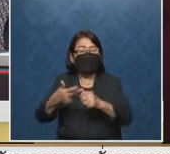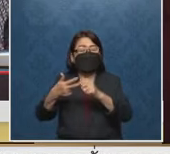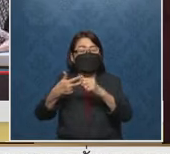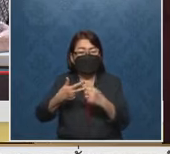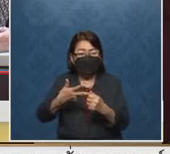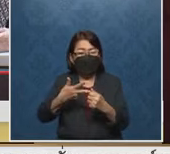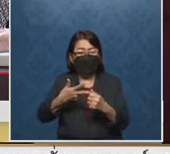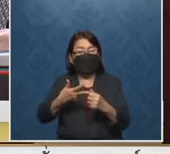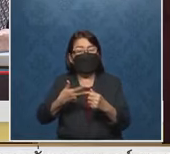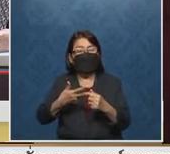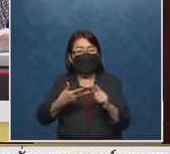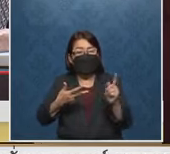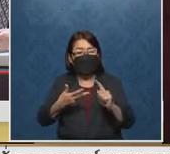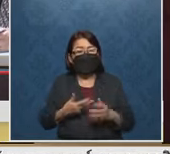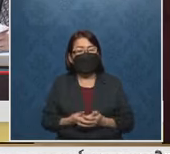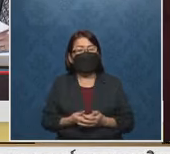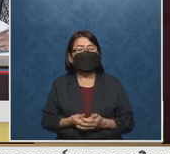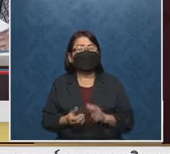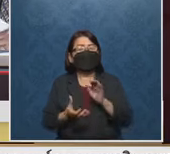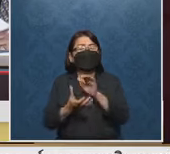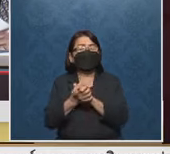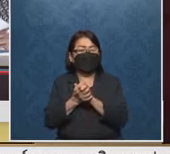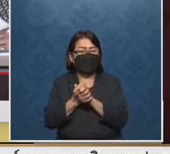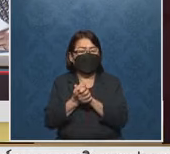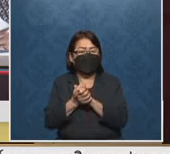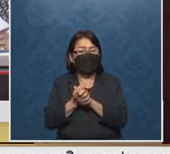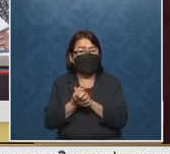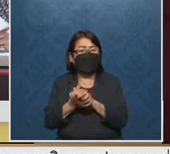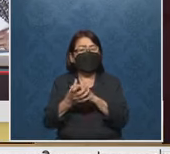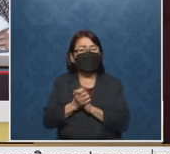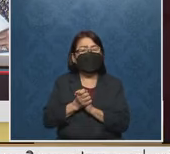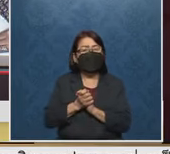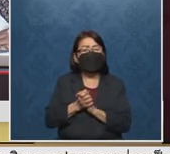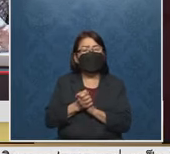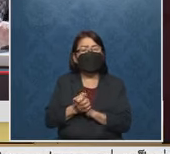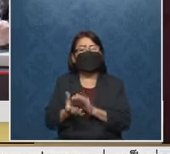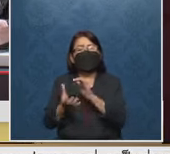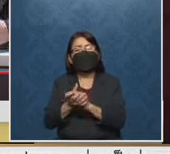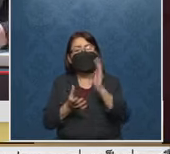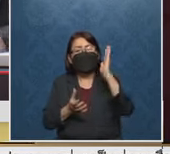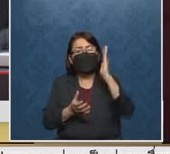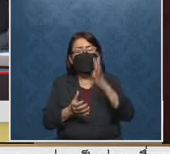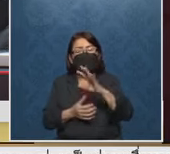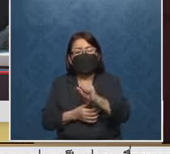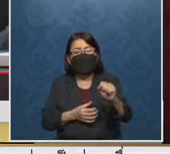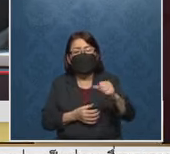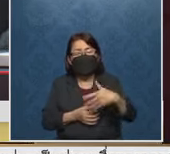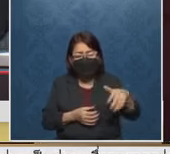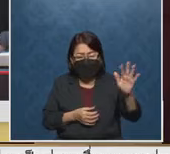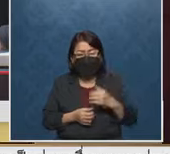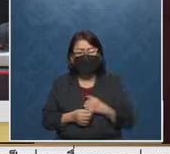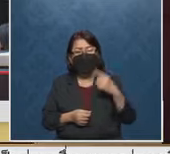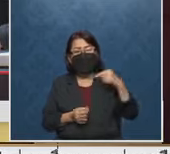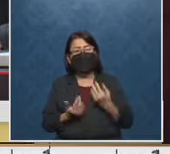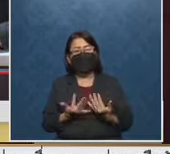ที่คู่สมรสที่รอคอยสามีกลับมาอย่างเขตในพื้นที่ผมที่ตำบ